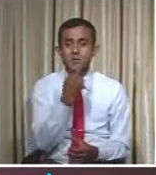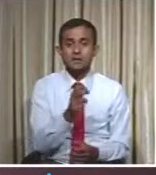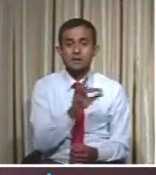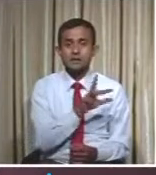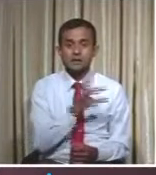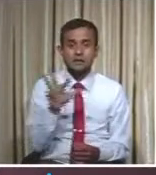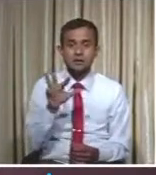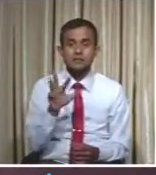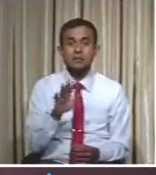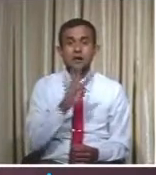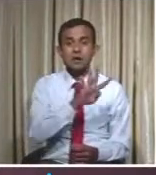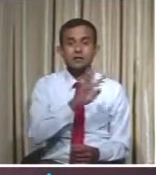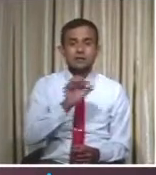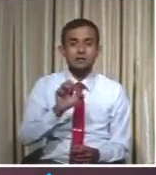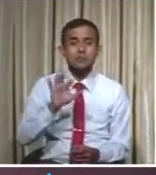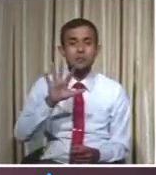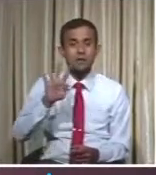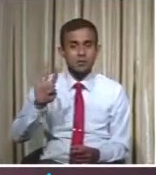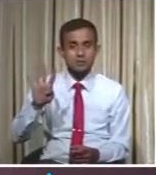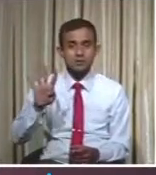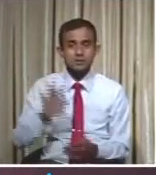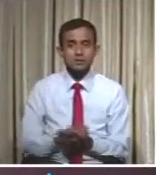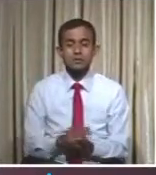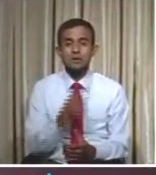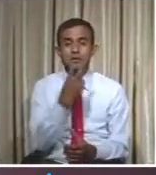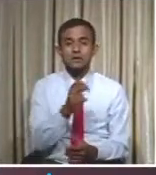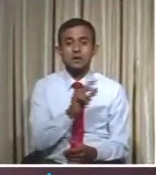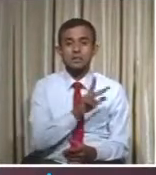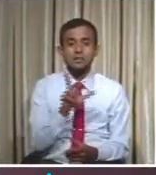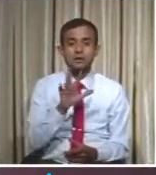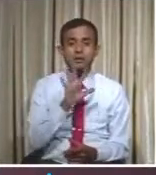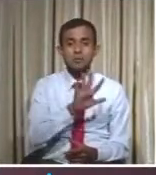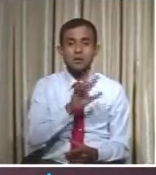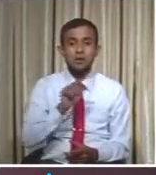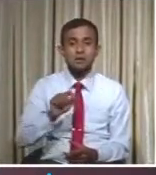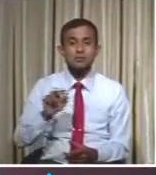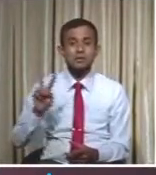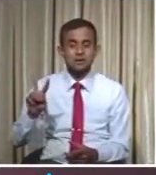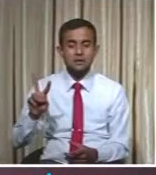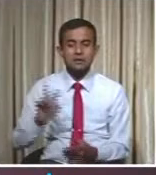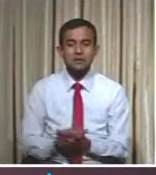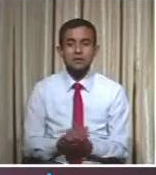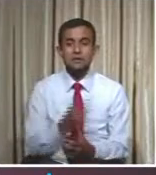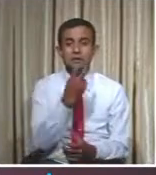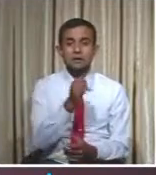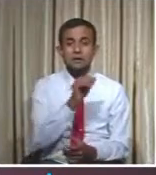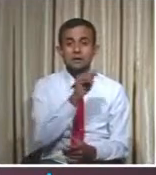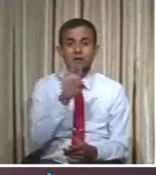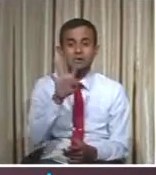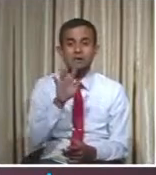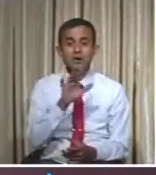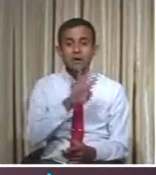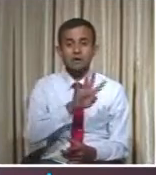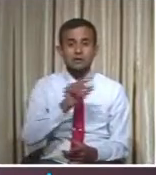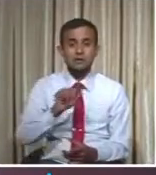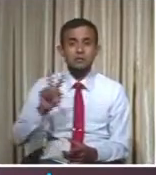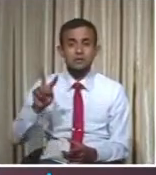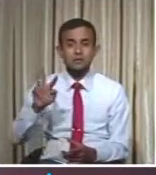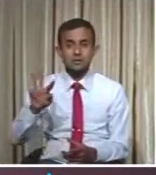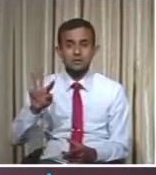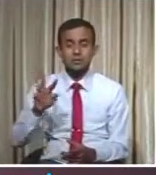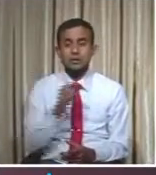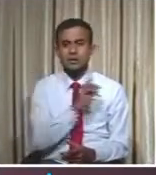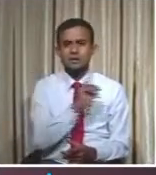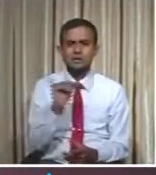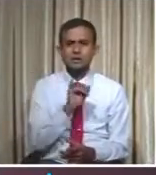2019 එක 4.54%. 2018 5.2%. 2014 4.23%.